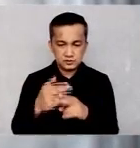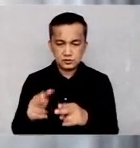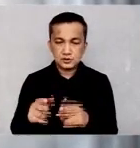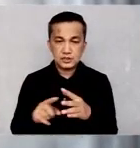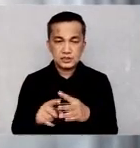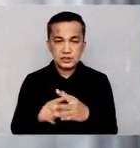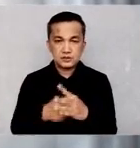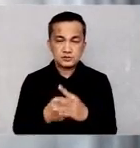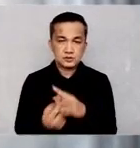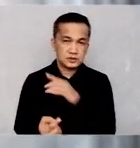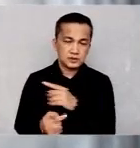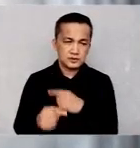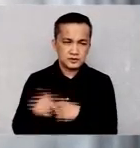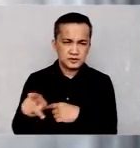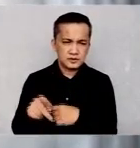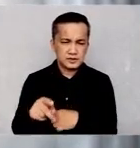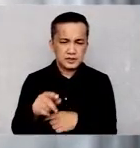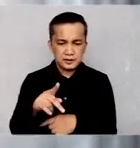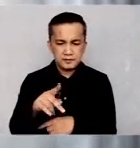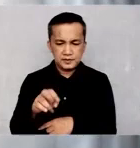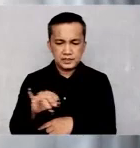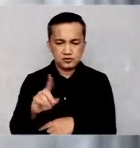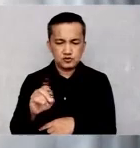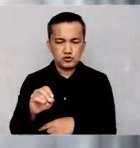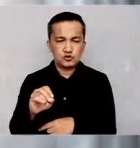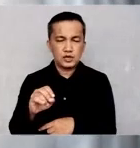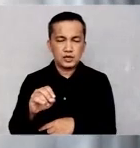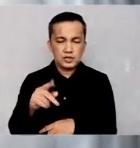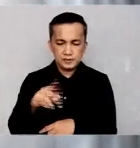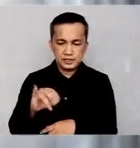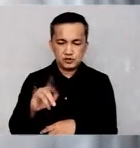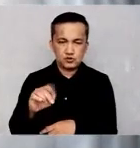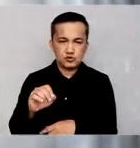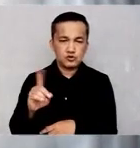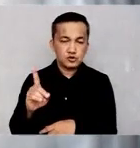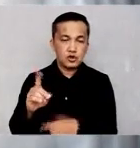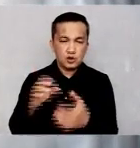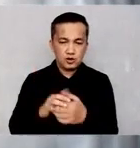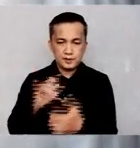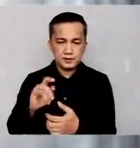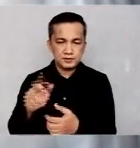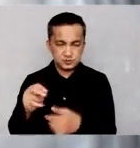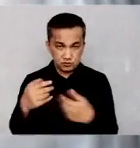magsisimula na yung period of amendments. At kung matapos ito ngayong gabi, posibleng magpulong bukas